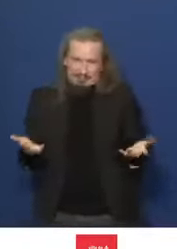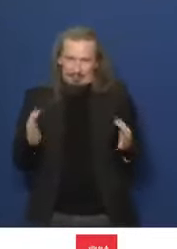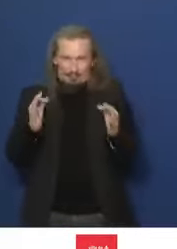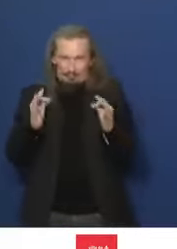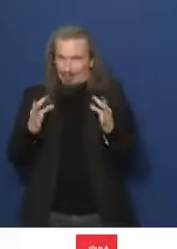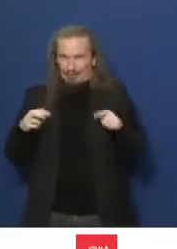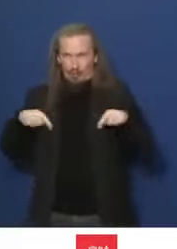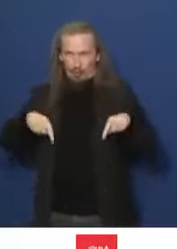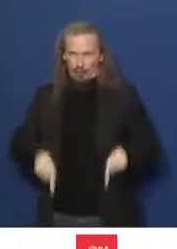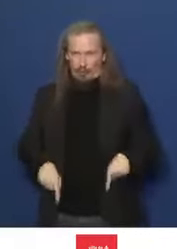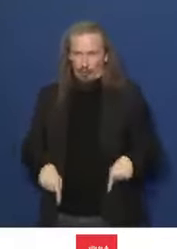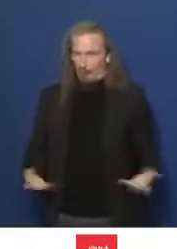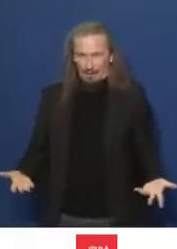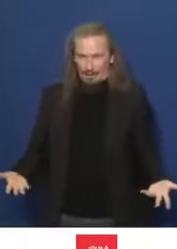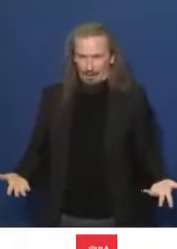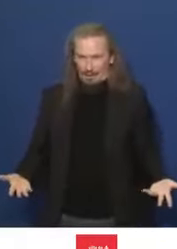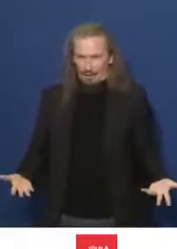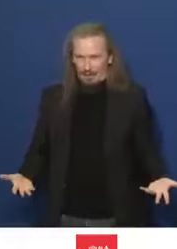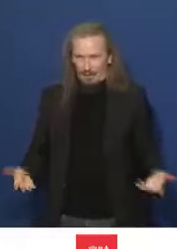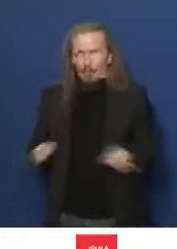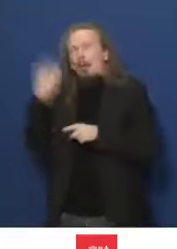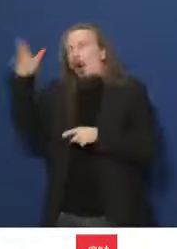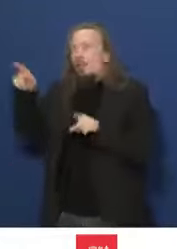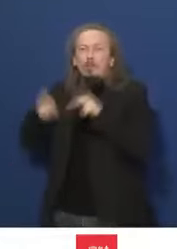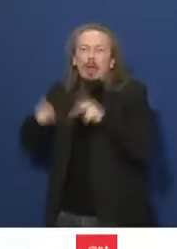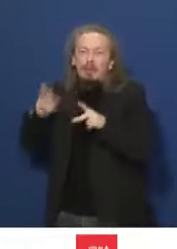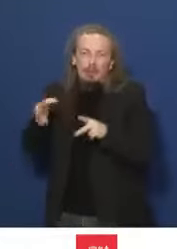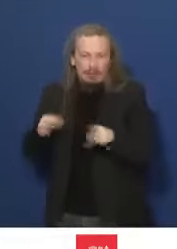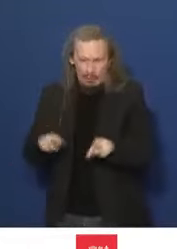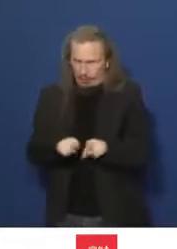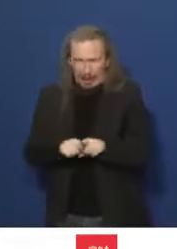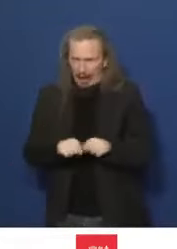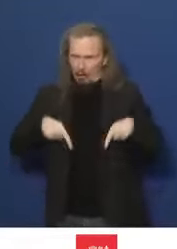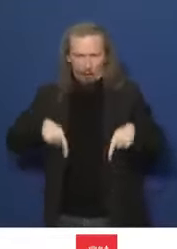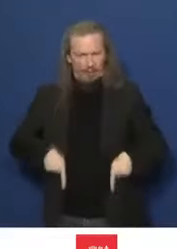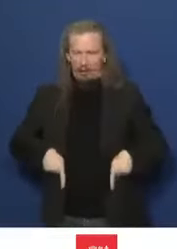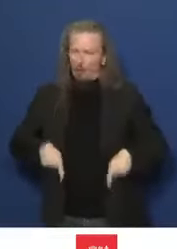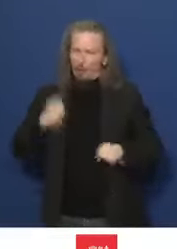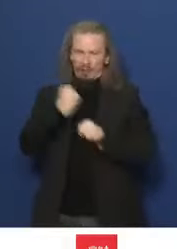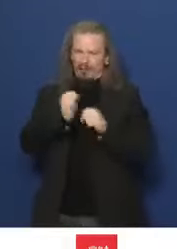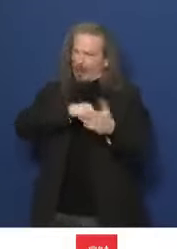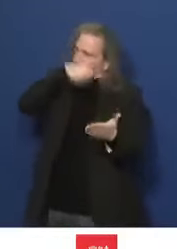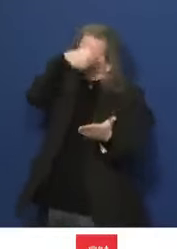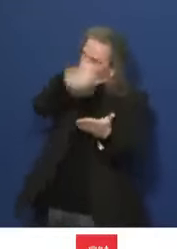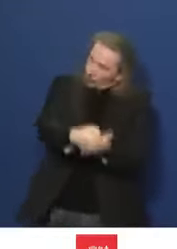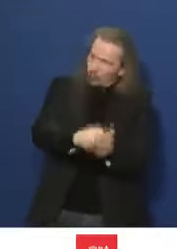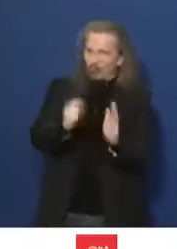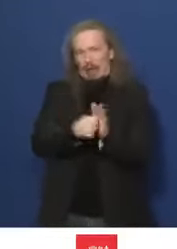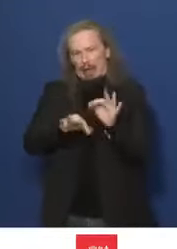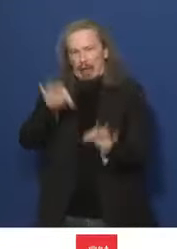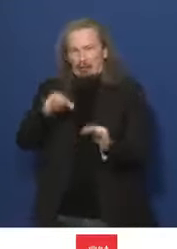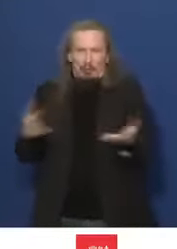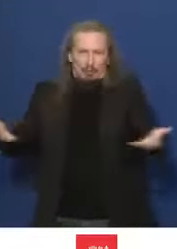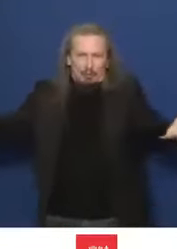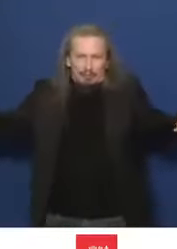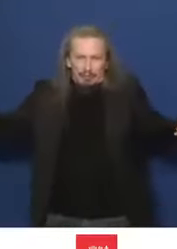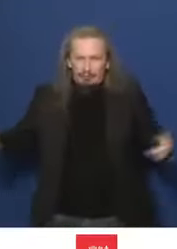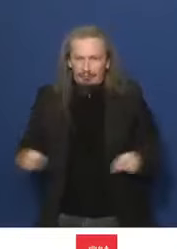gouvernement, comme d'autres certainement, travaille jusqu'au moment des élections.